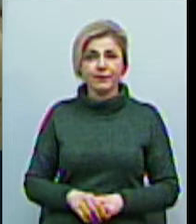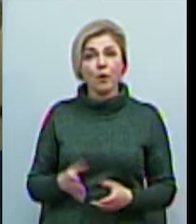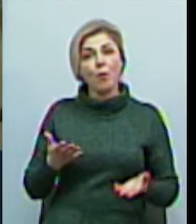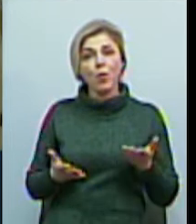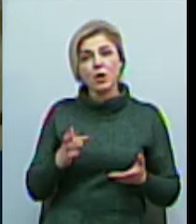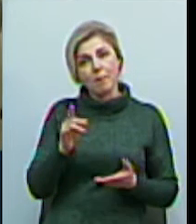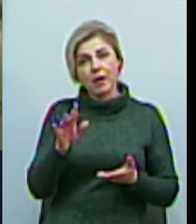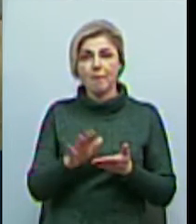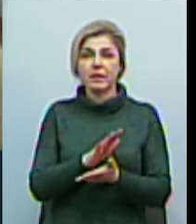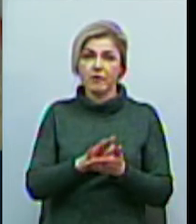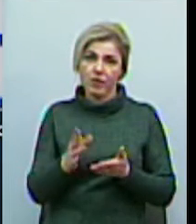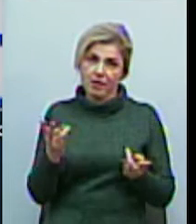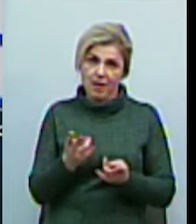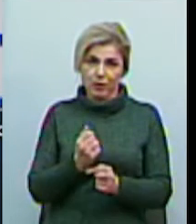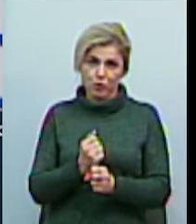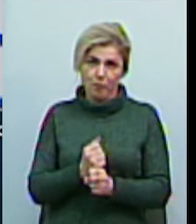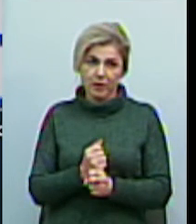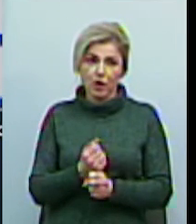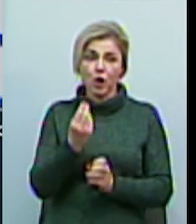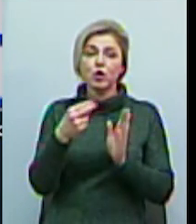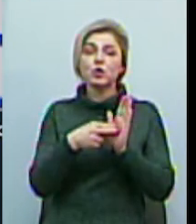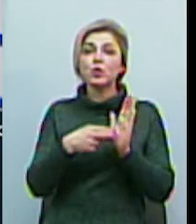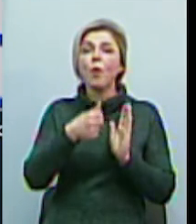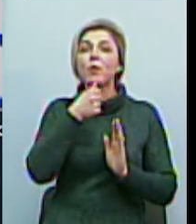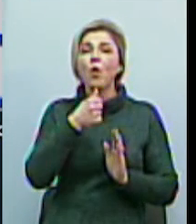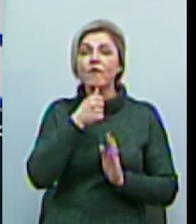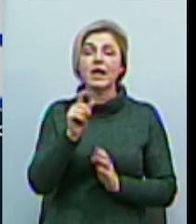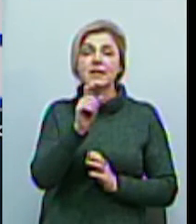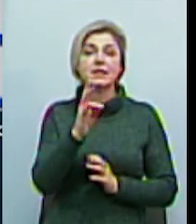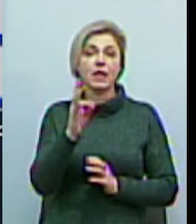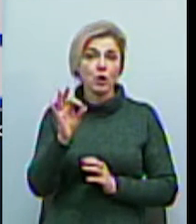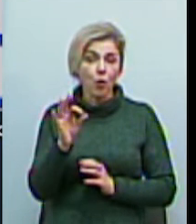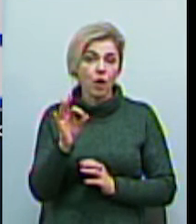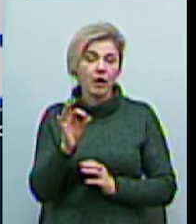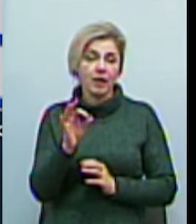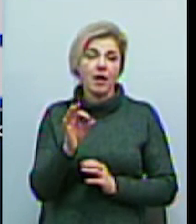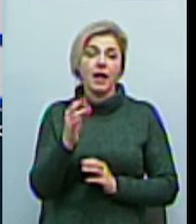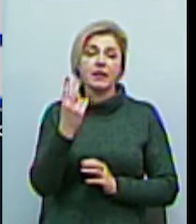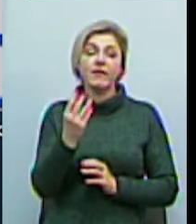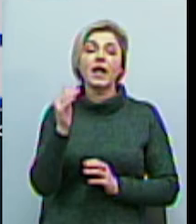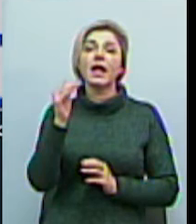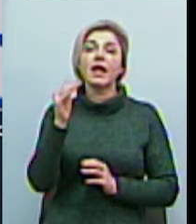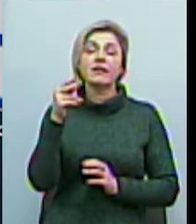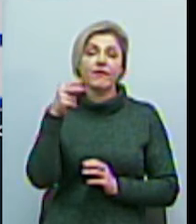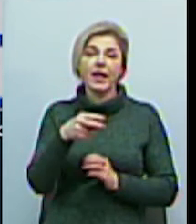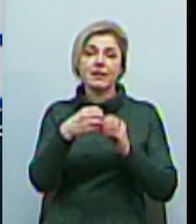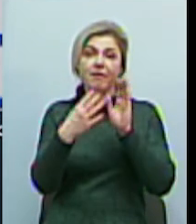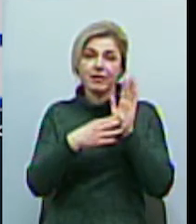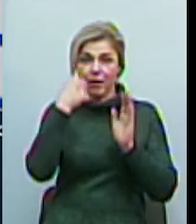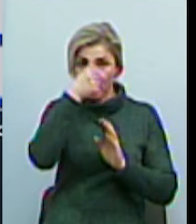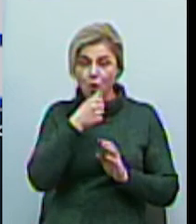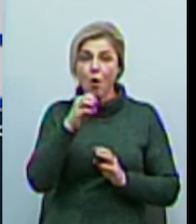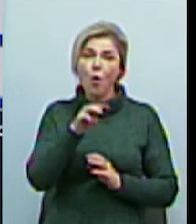можливо, безкоштовно його зробити. Вартість пробного зовнішнього незалежного оцінювання 2019 року –